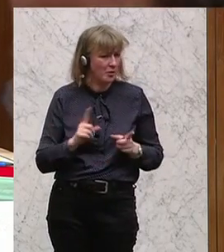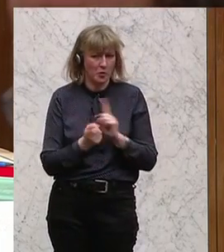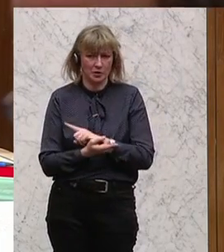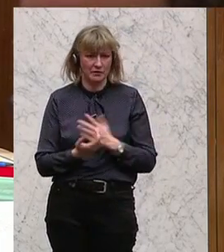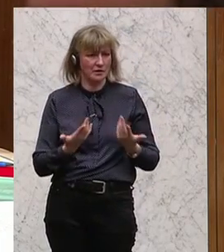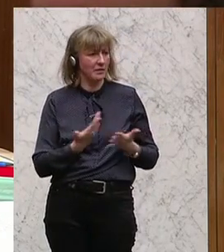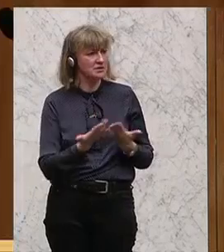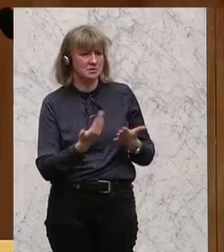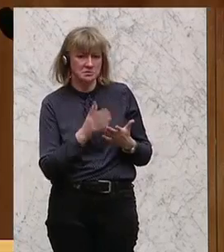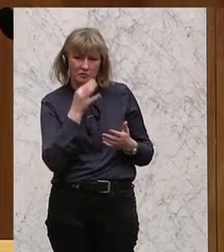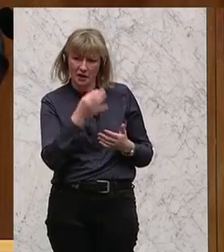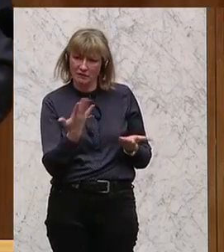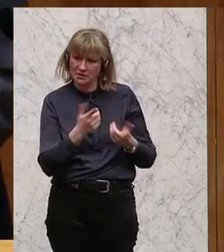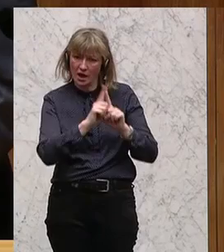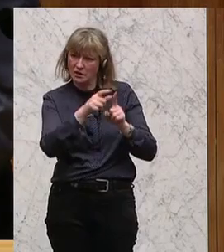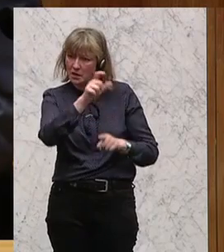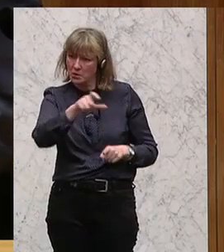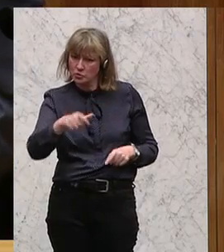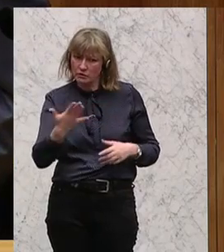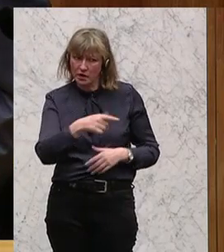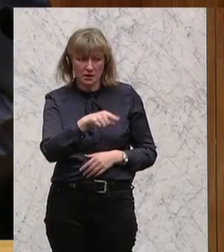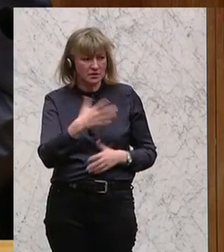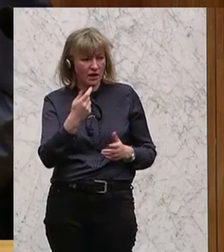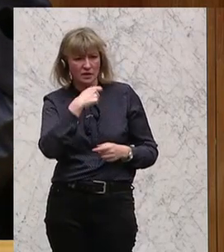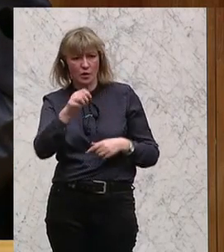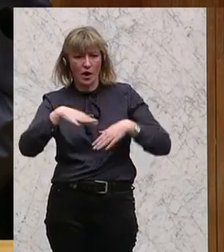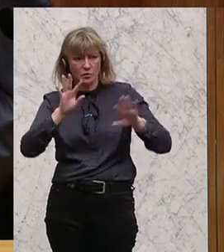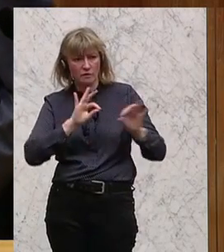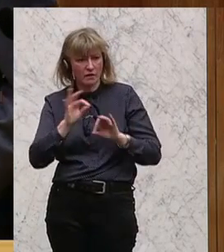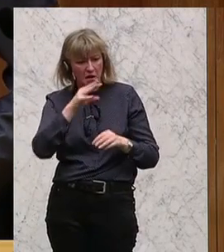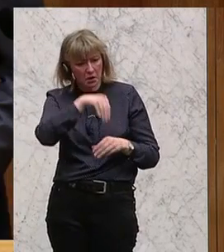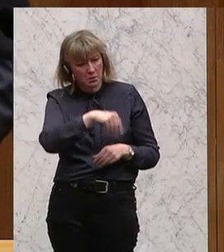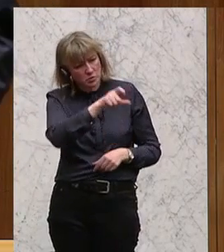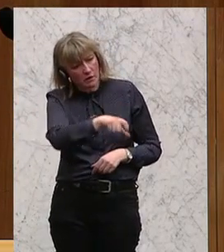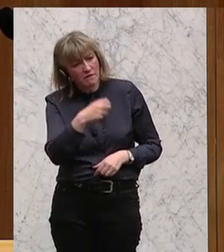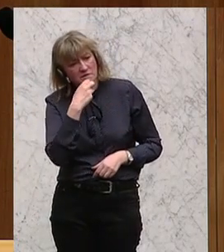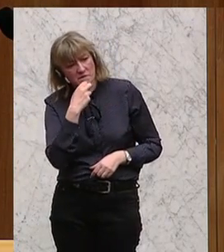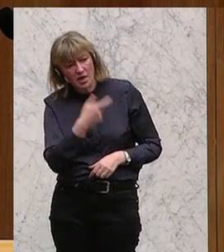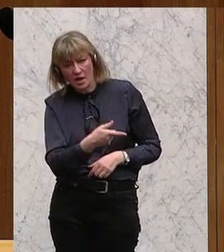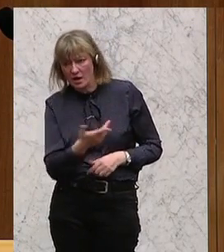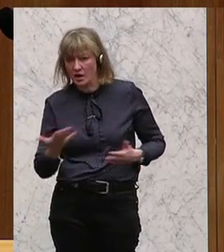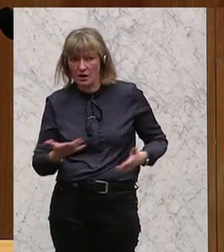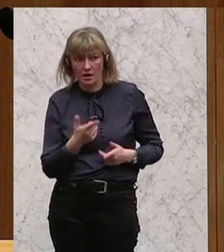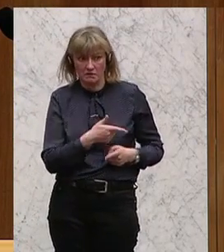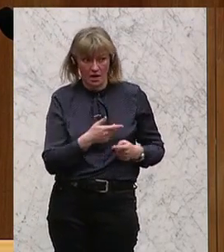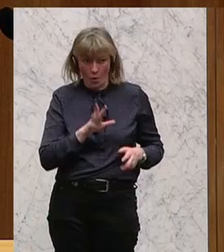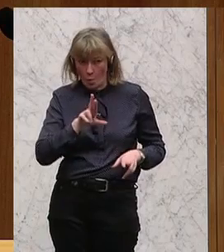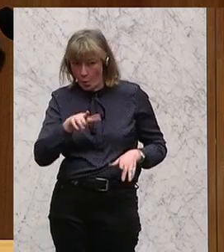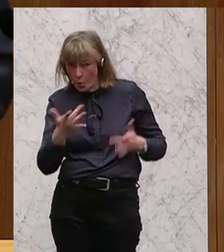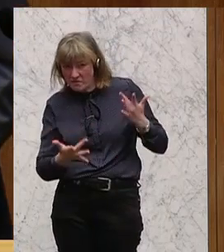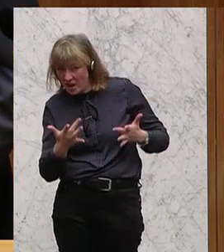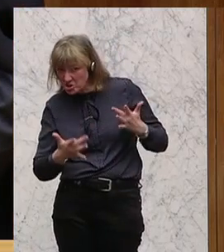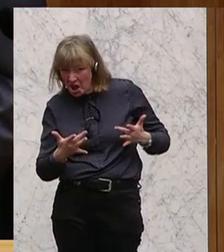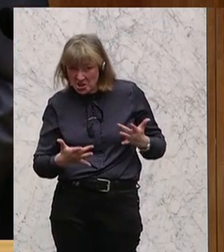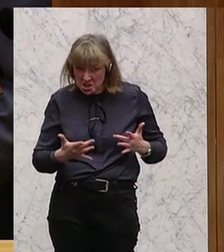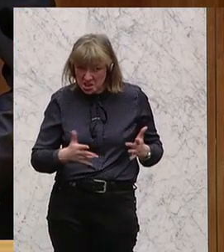was sind denn dann die anderen? Was sind denn das dann für welche, die in diesen teuren Asylverfahren drinnen stecken? Sind das dann welche mit einer hohen Unwahrscheinlichkeit auf